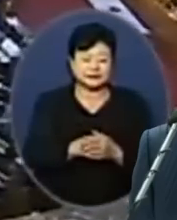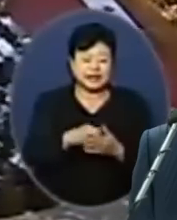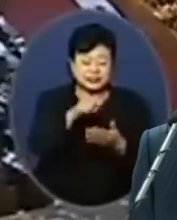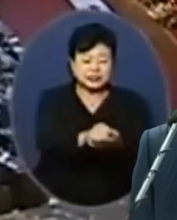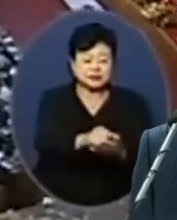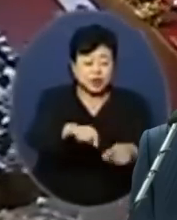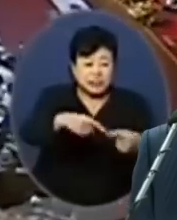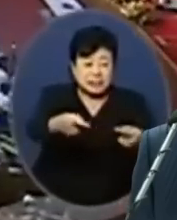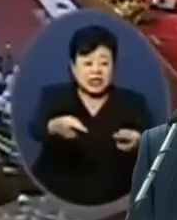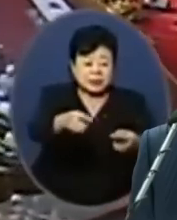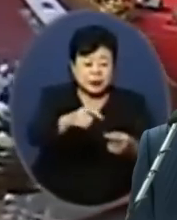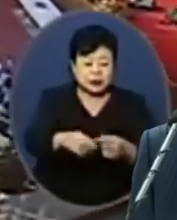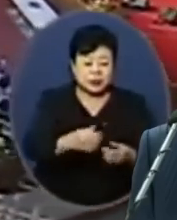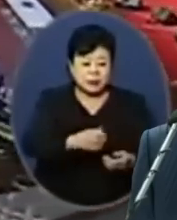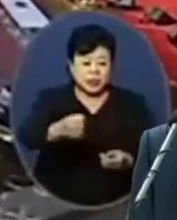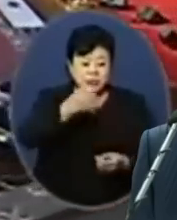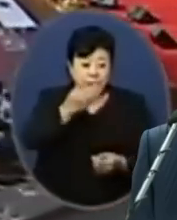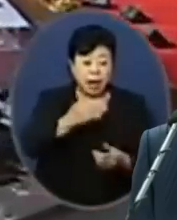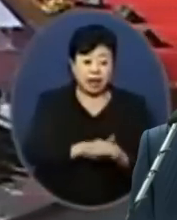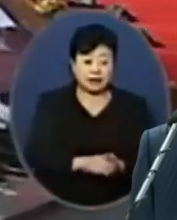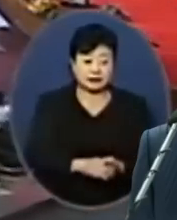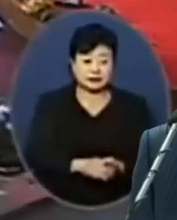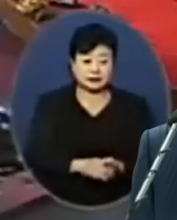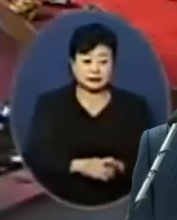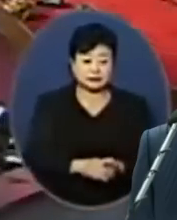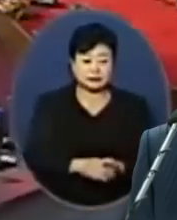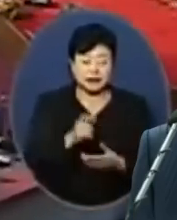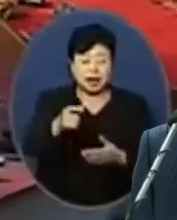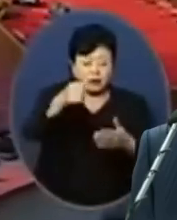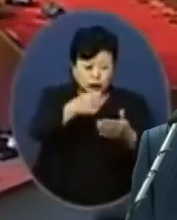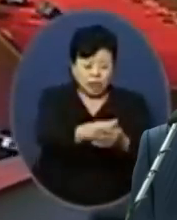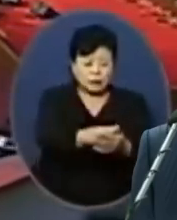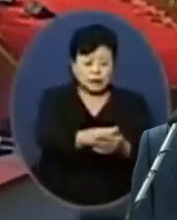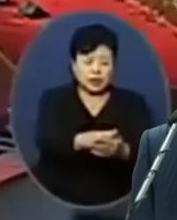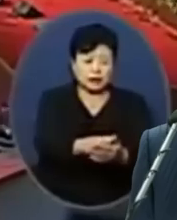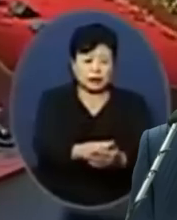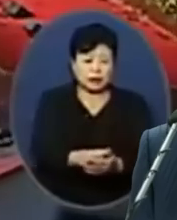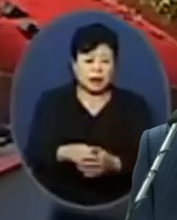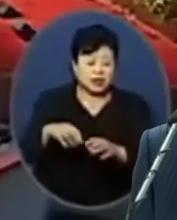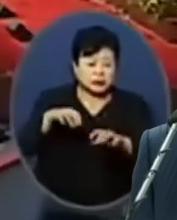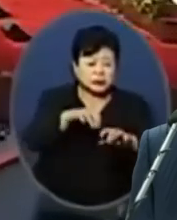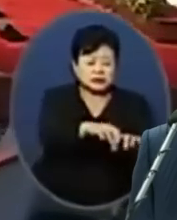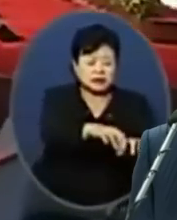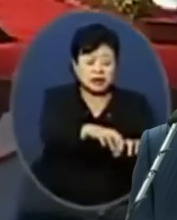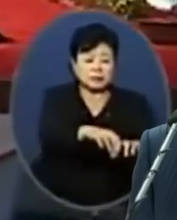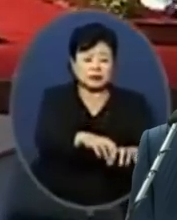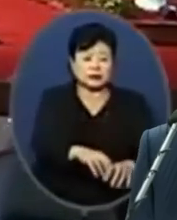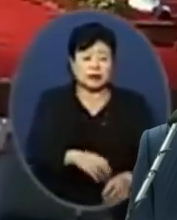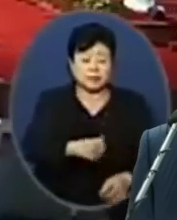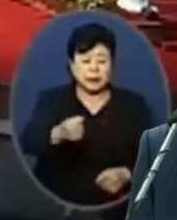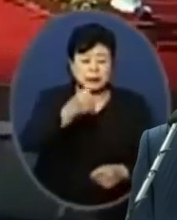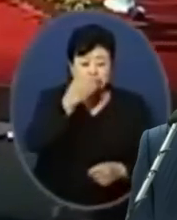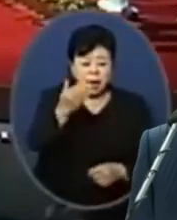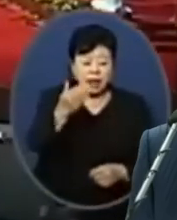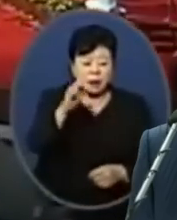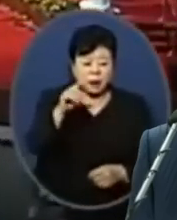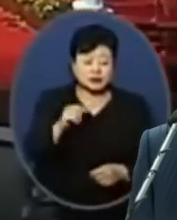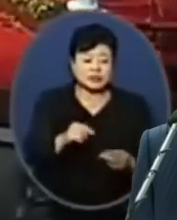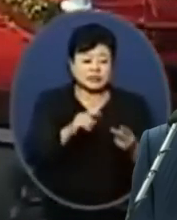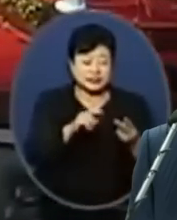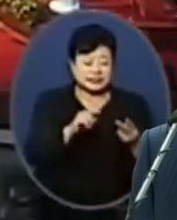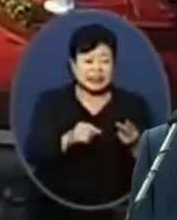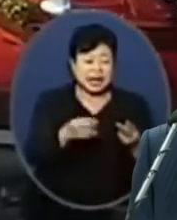침노에 들어가면 빼앗는다는 것입니다. 강하고 담대한 마음으로 쳐들어가면 빼앗는다는 것입니다. 골로새서